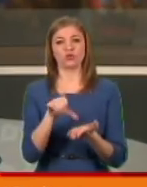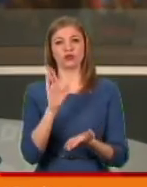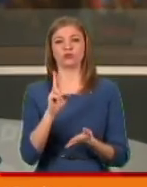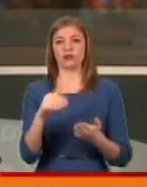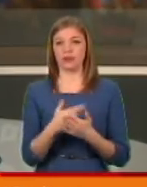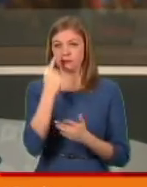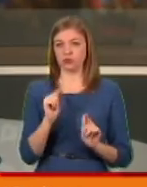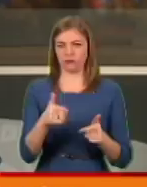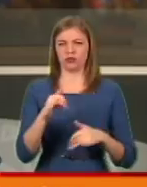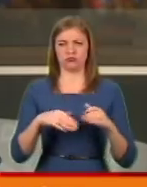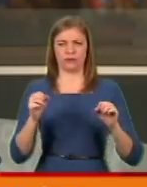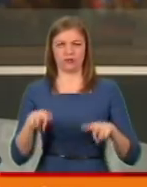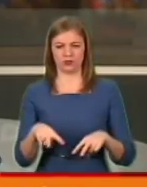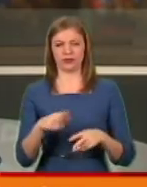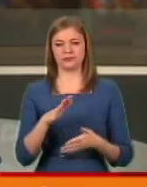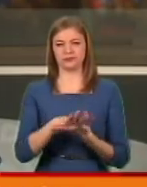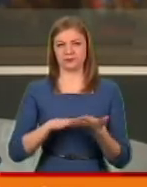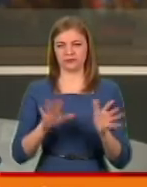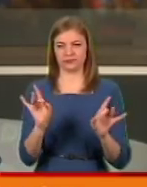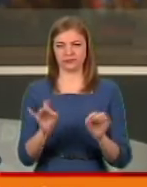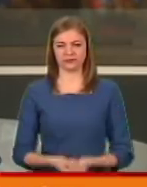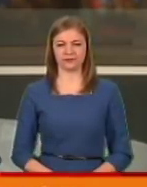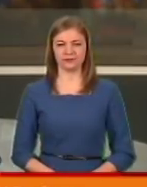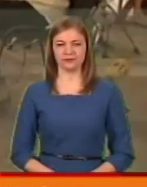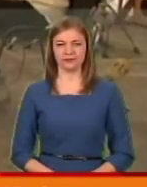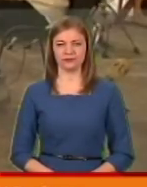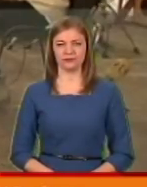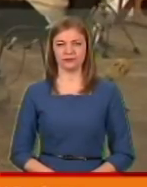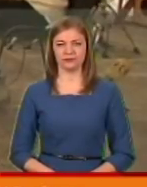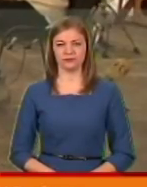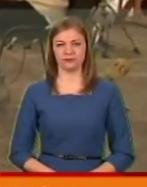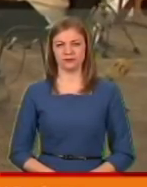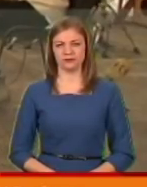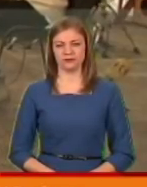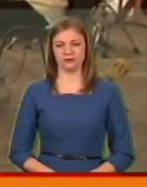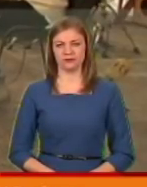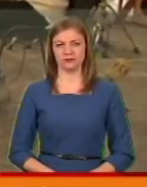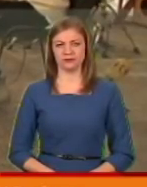як новачки, так і професіонали. Наталка Сачалко детальніше.